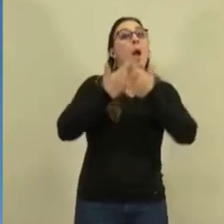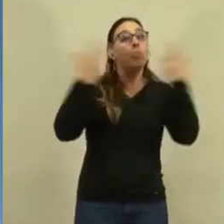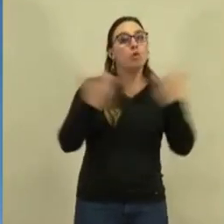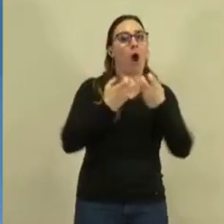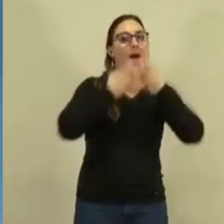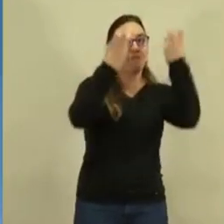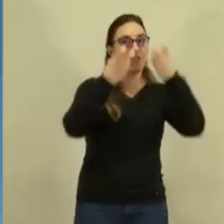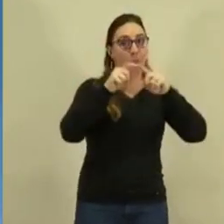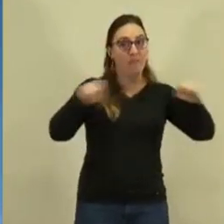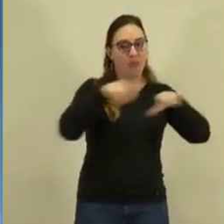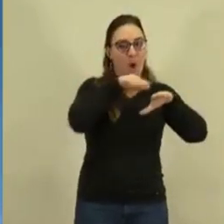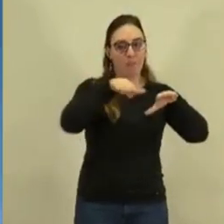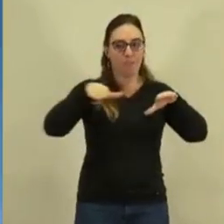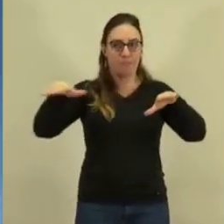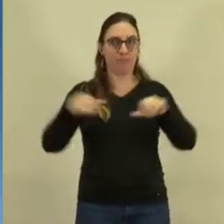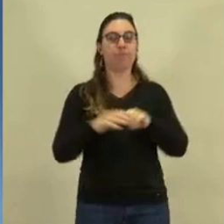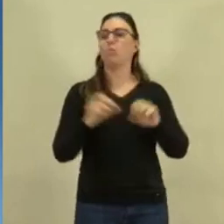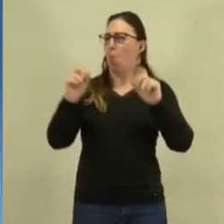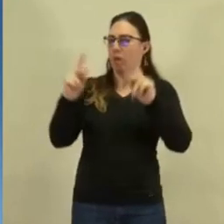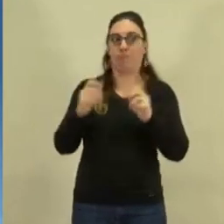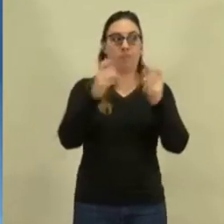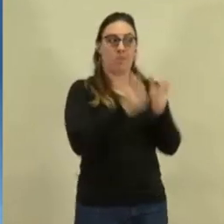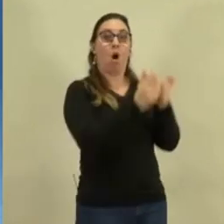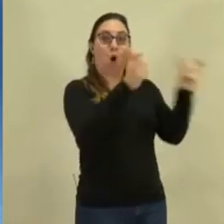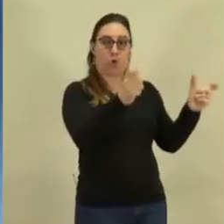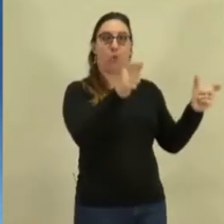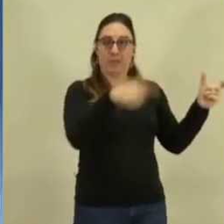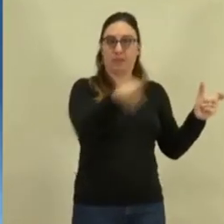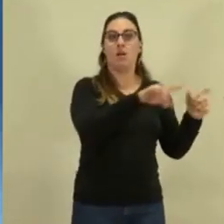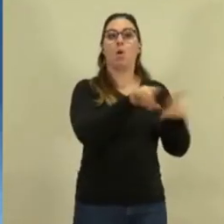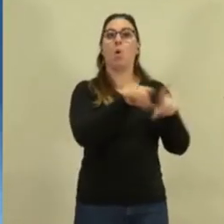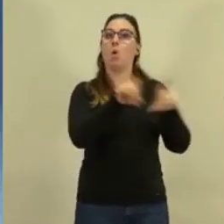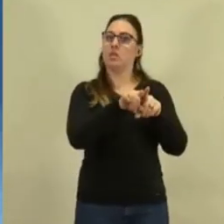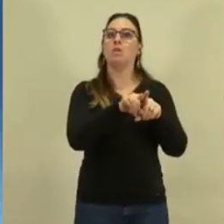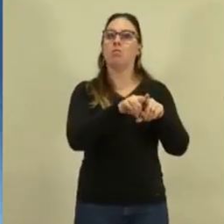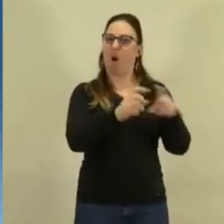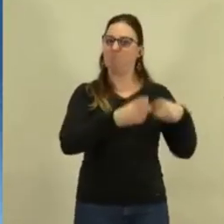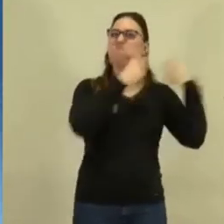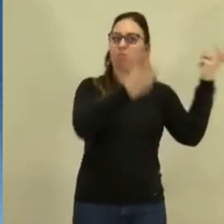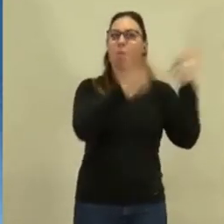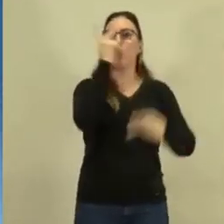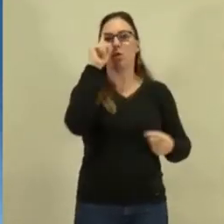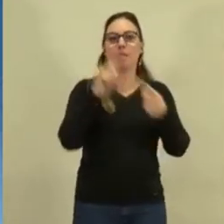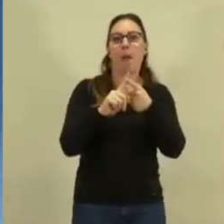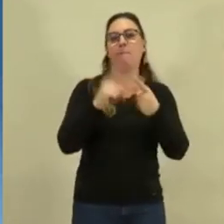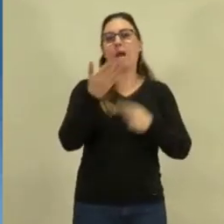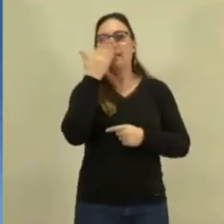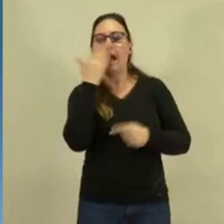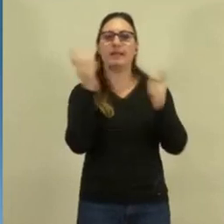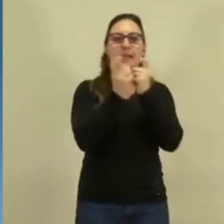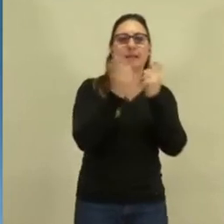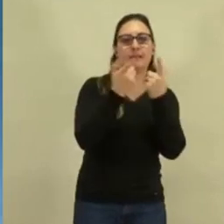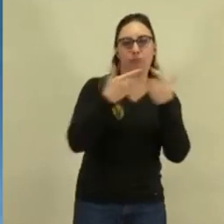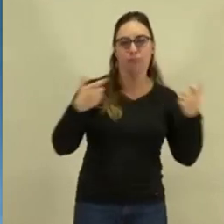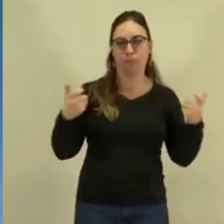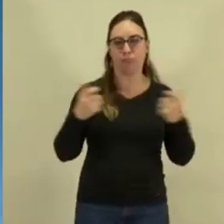allons-y. Alors, les entreprises ont aussi une inflation qui est effectivement plus importante, côté énergie, etc. Et malgré tout,